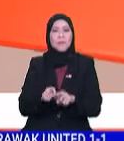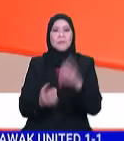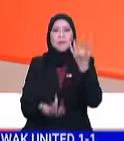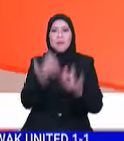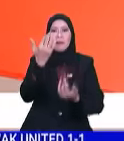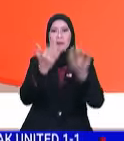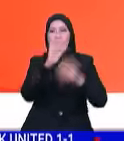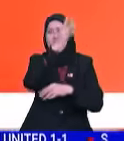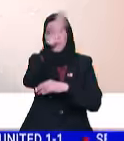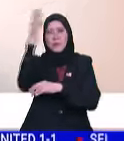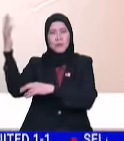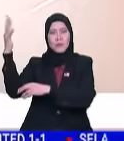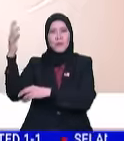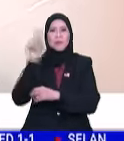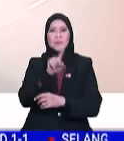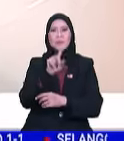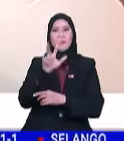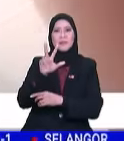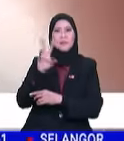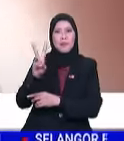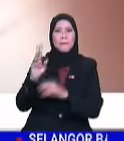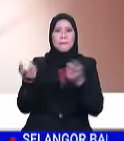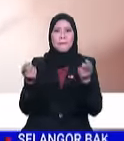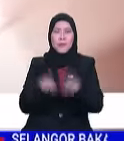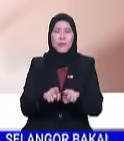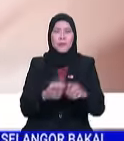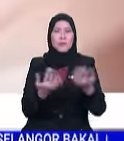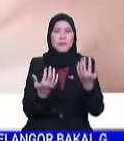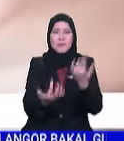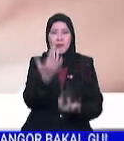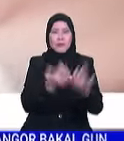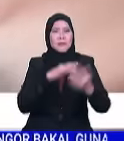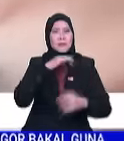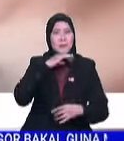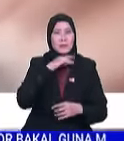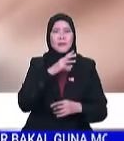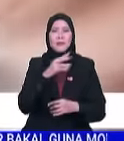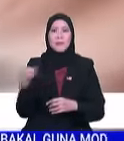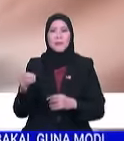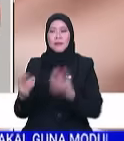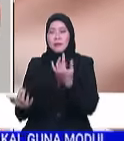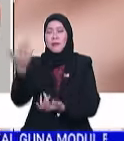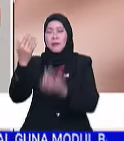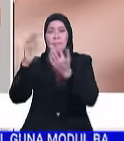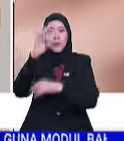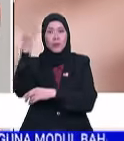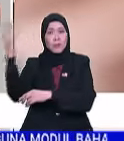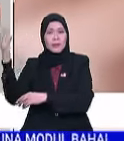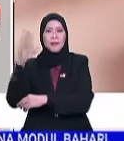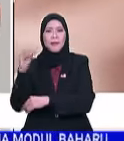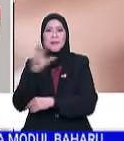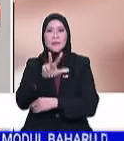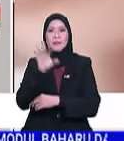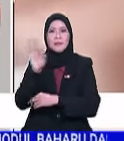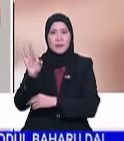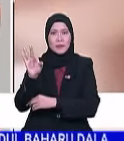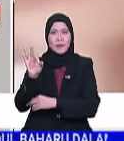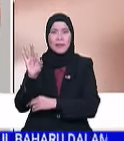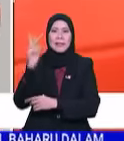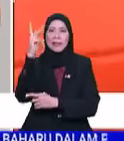beluka atau ladang, 136 lagi kebakaran sampah, 54 merupakan kebakaran hutan dan 39 adalah